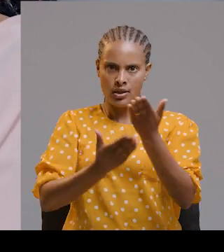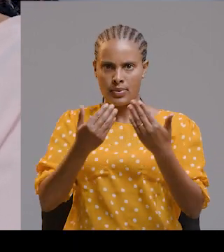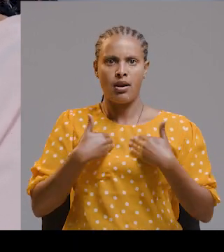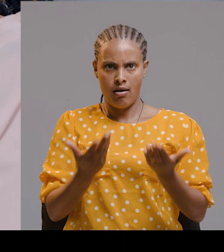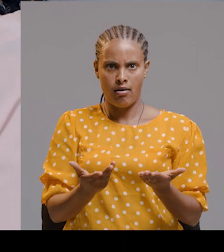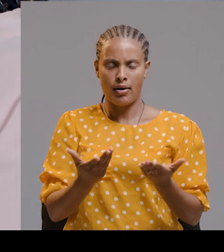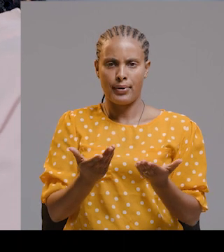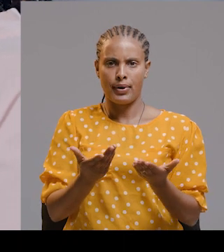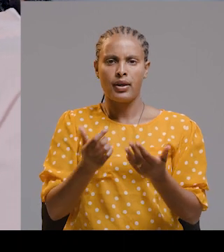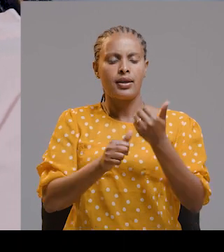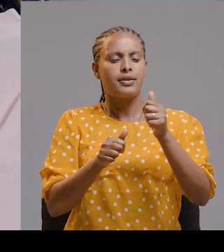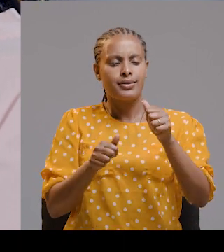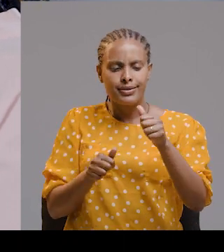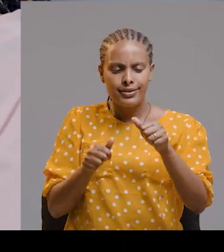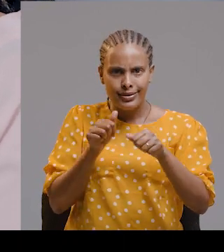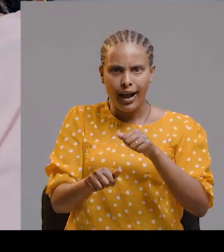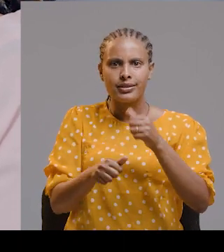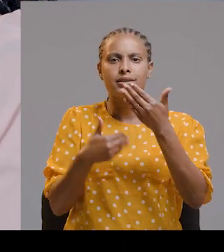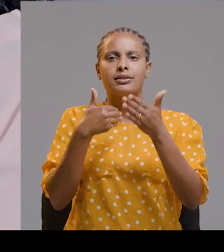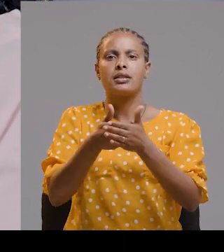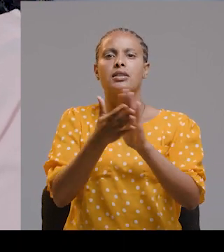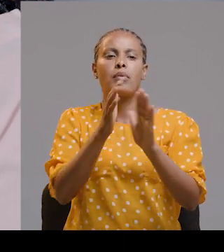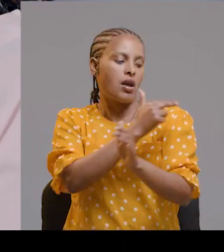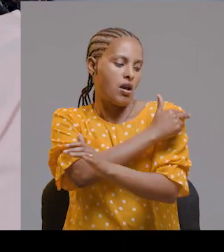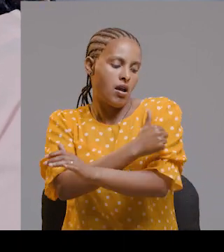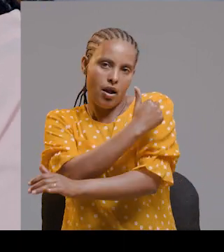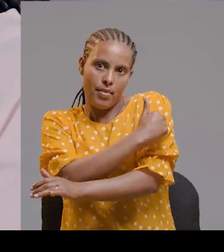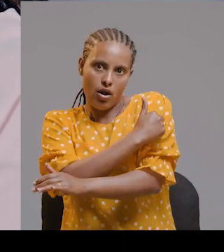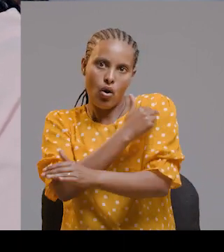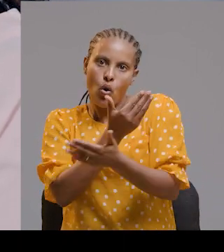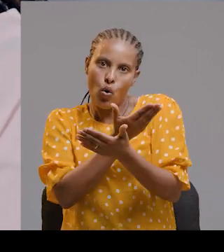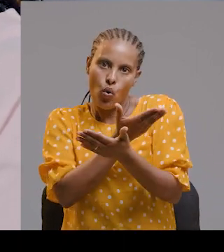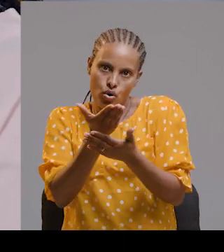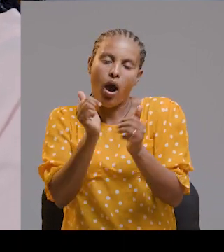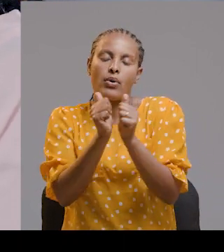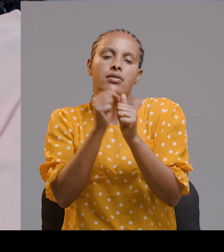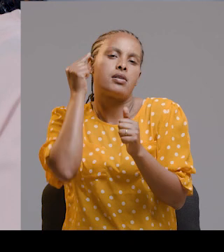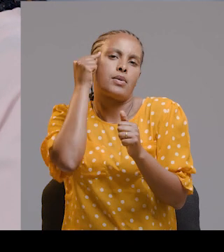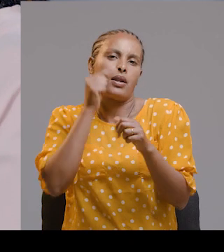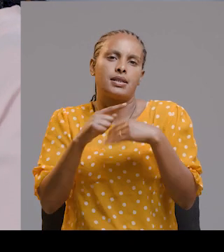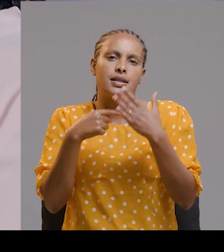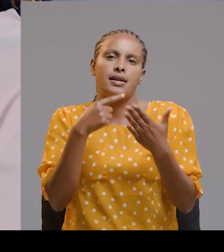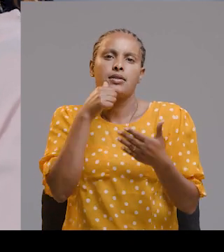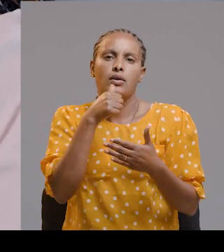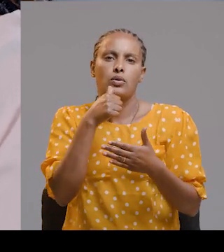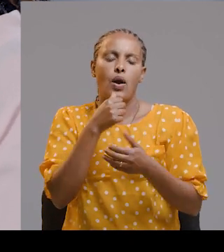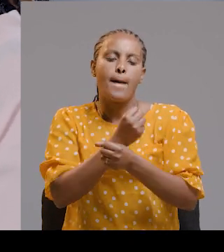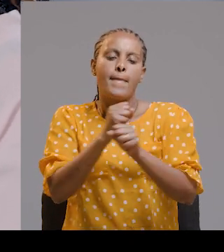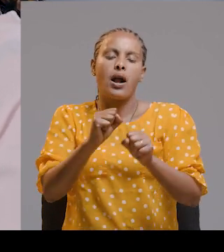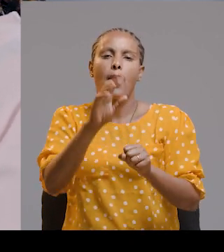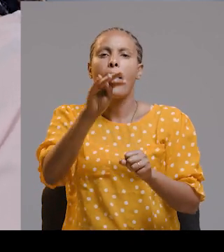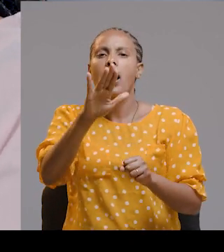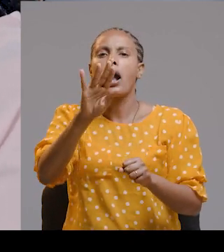مستات مكنات تقاط دامو سيدر سدامو يهك مننا وقود دايدا وما عبران من ناس سبونا غاري هنا المالاتنا وسلازي سيدو چون ميقاقمو